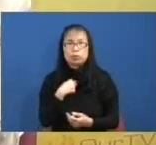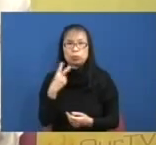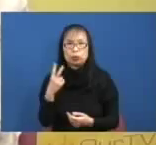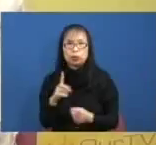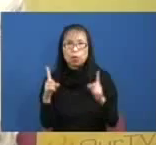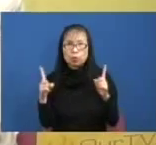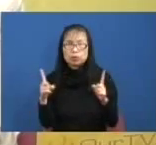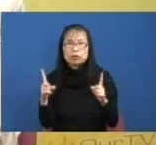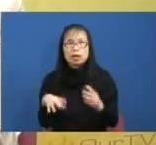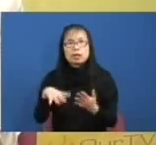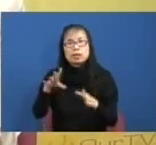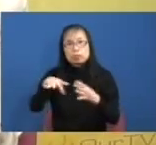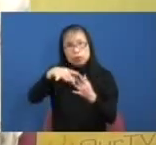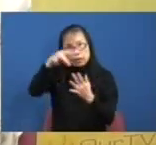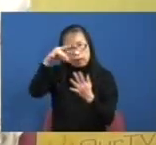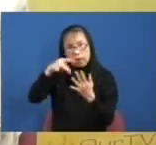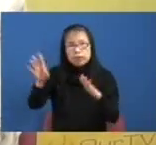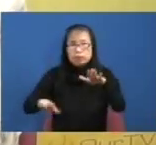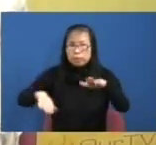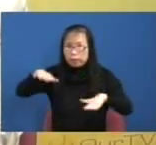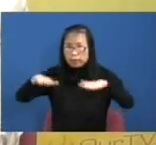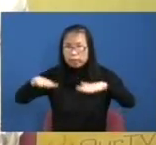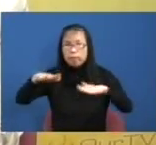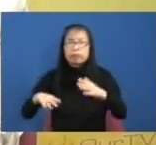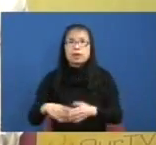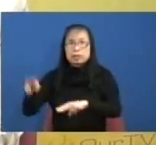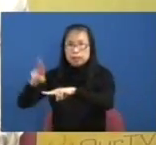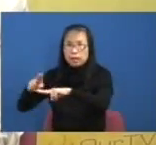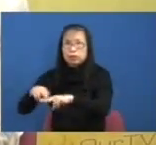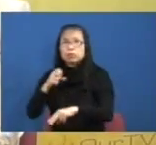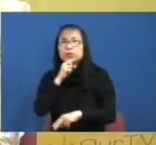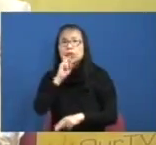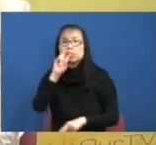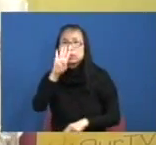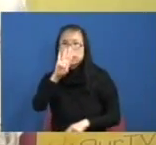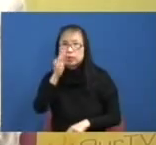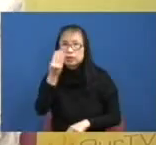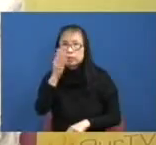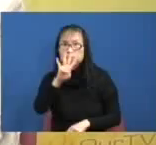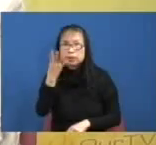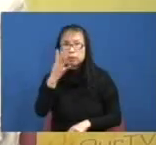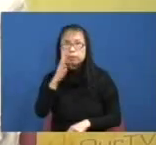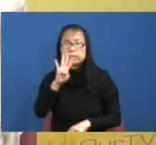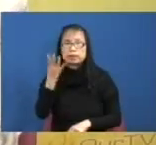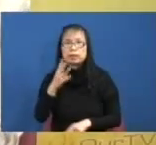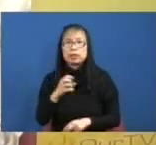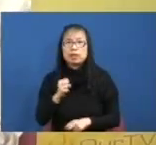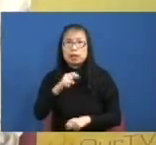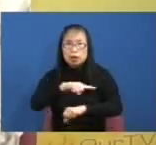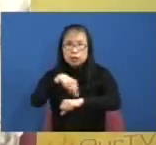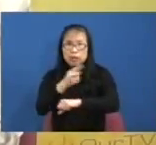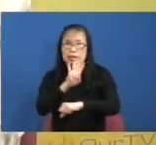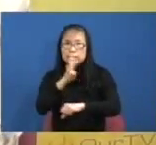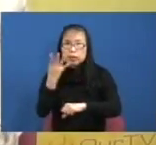要兩者都要取個平衡。 係啦， 你連祖國啊，我哋都有44個鐘好似係44個鐘至50個鐘咧，係